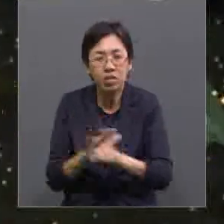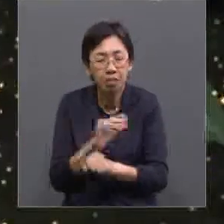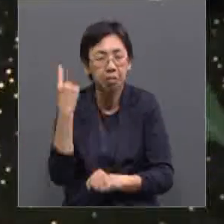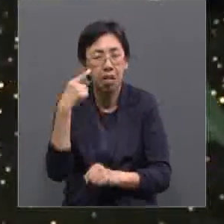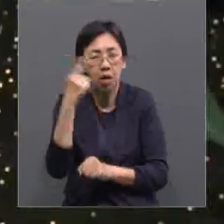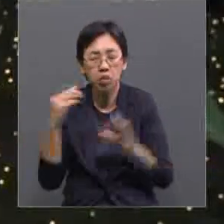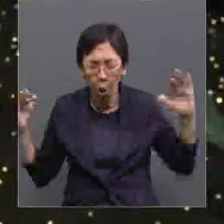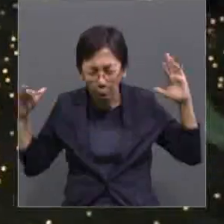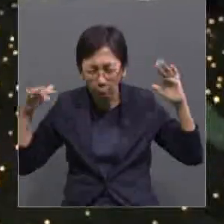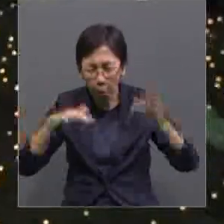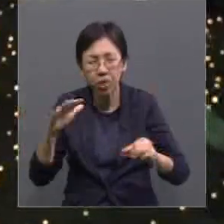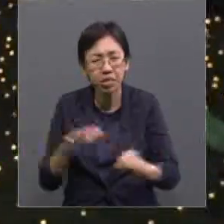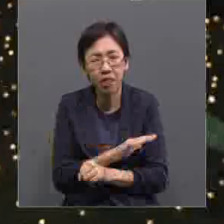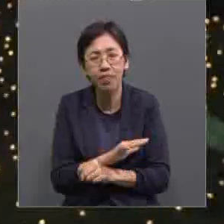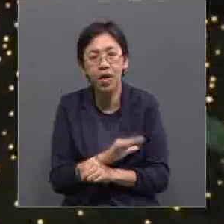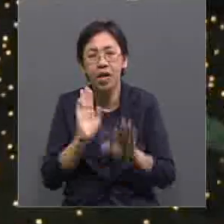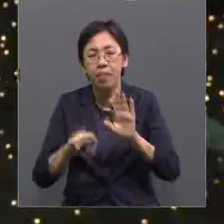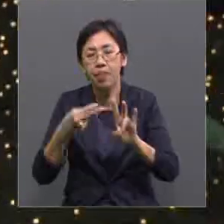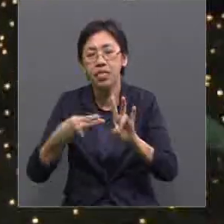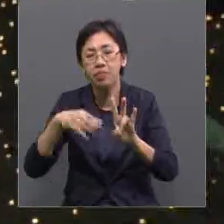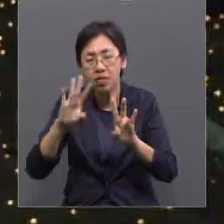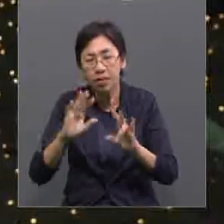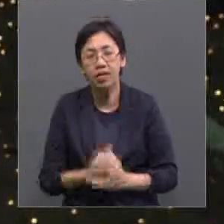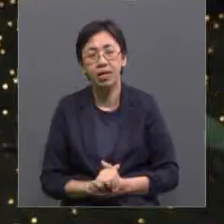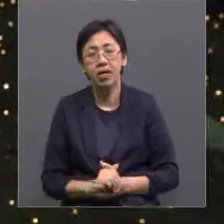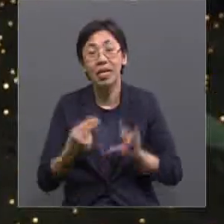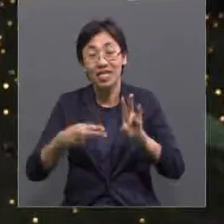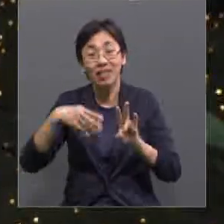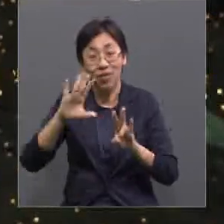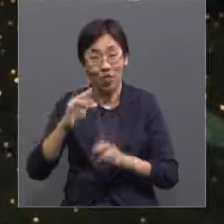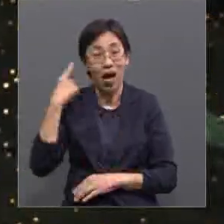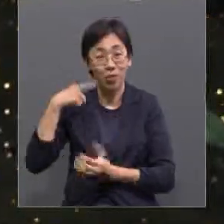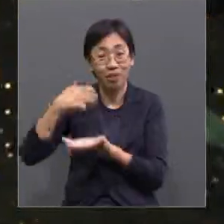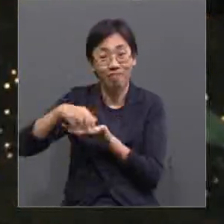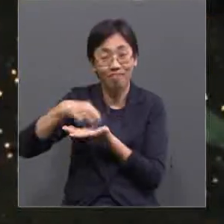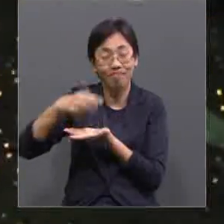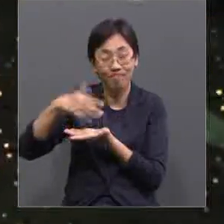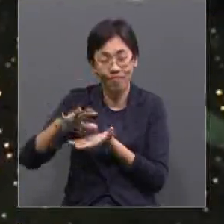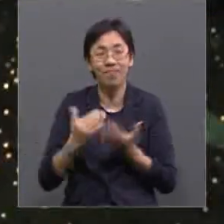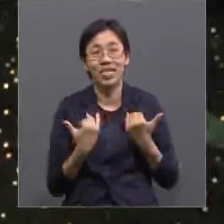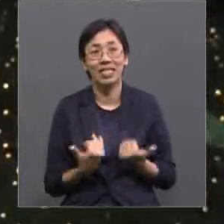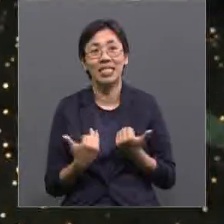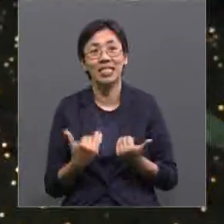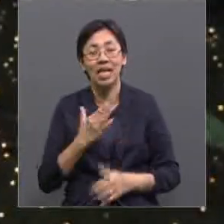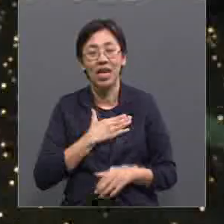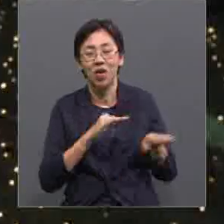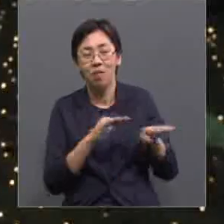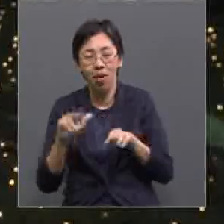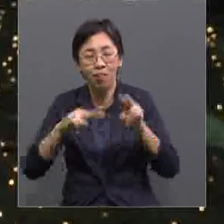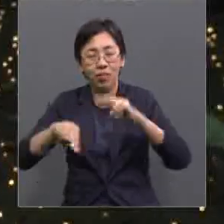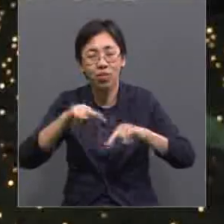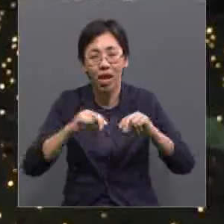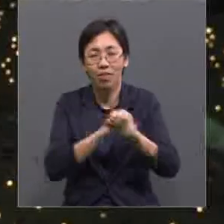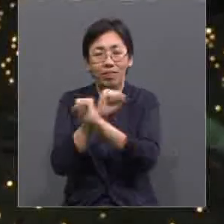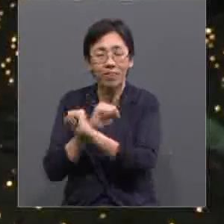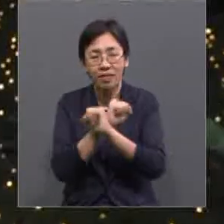วมาเต็มตอนนี้ประมาณ 70,000 กว่าคนตามที่ได้กล่าวแล้วซึ่งในขณะนี้เนี่ยเราก็พร้อมที่จะดูแลรักษาความป